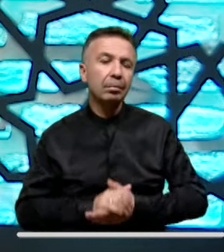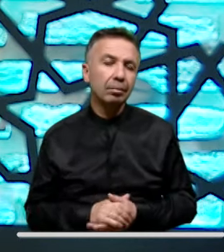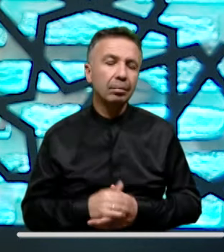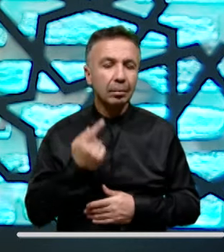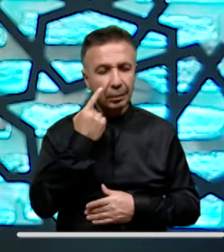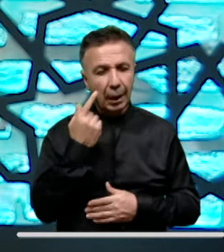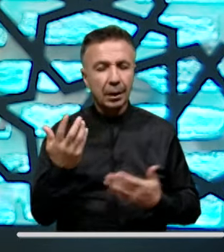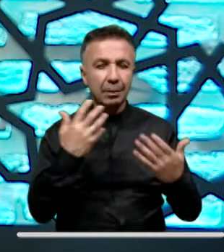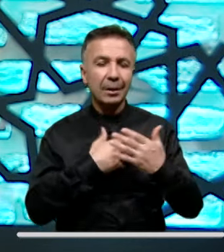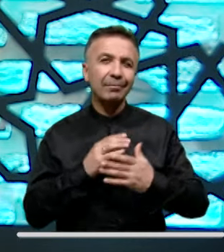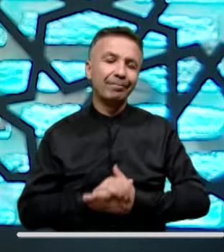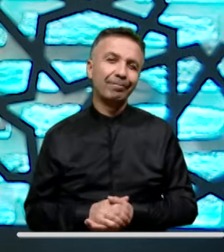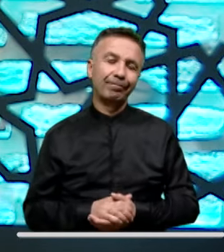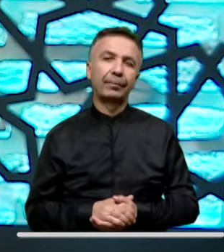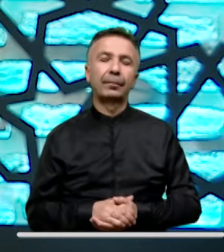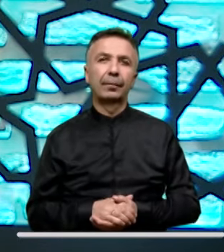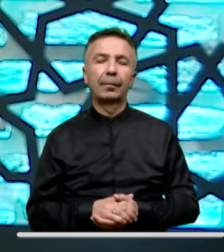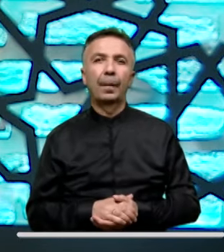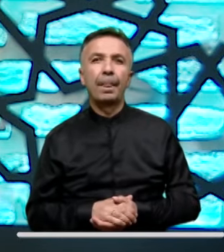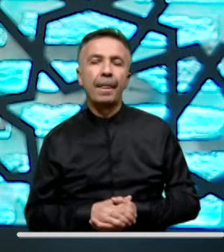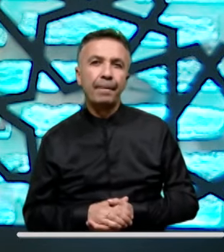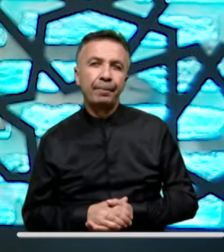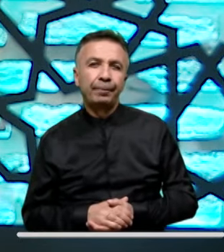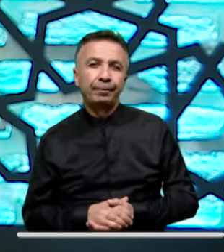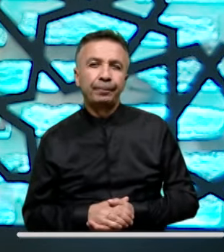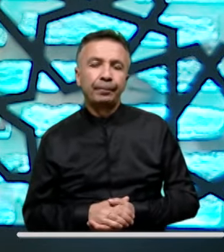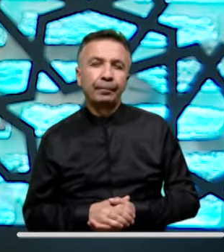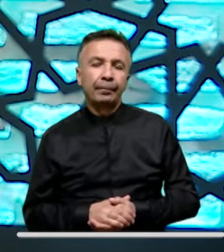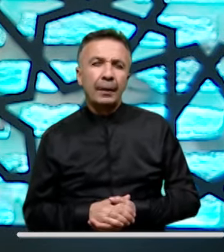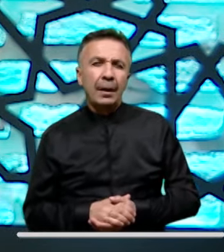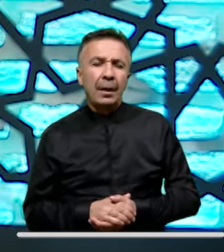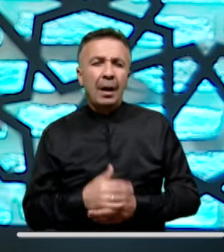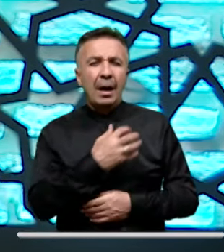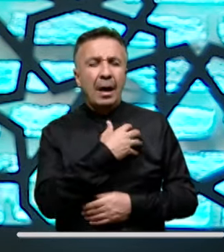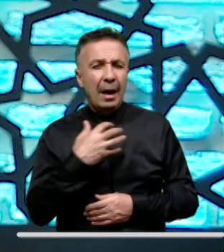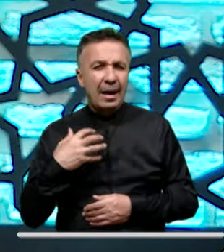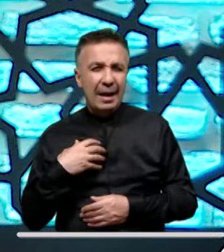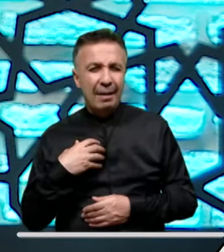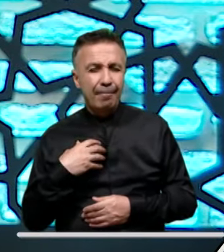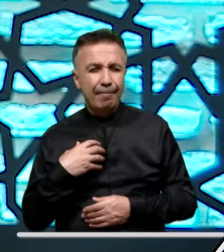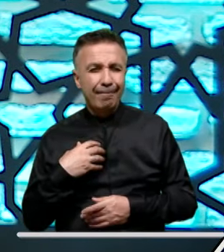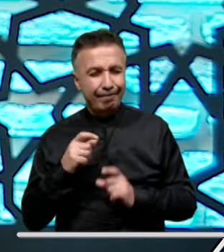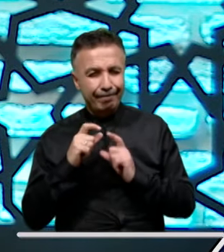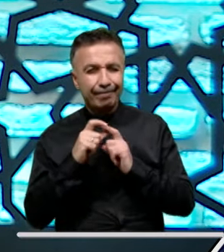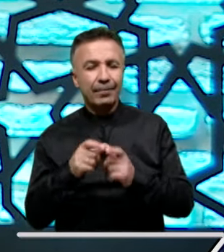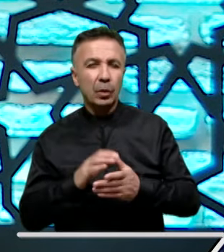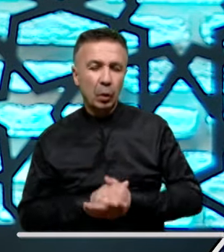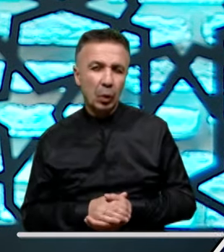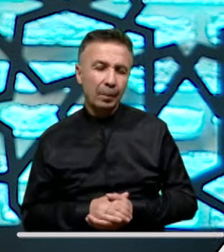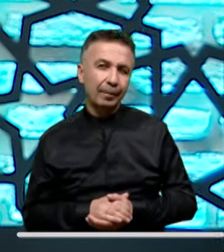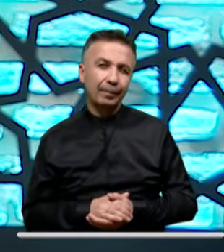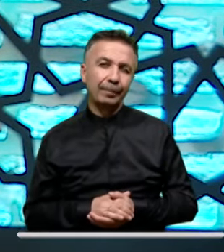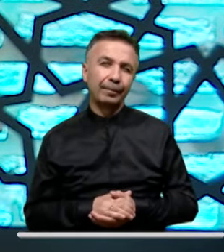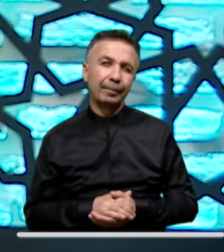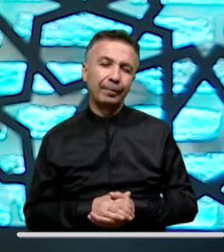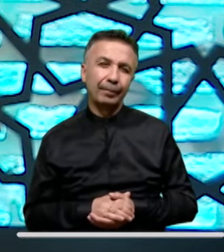hayırlı akşamlar. Teşekkür ederiz. Hayırlı akşamlar. Üniversite hocamına selamlar. Hocam bir annemin sorusu vardı da biz de cinayeti soralım dedik.